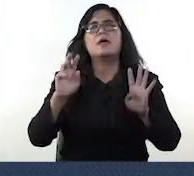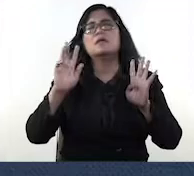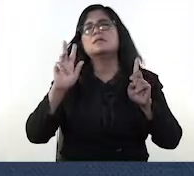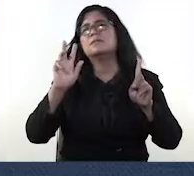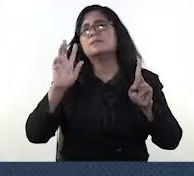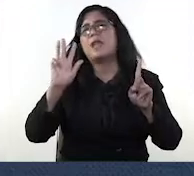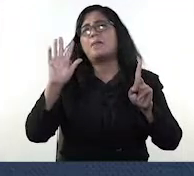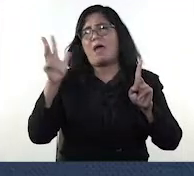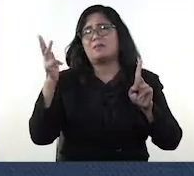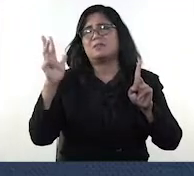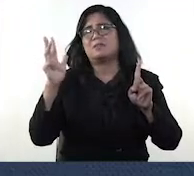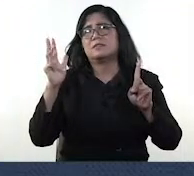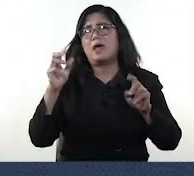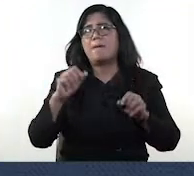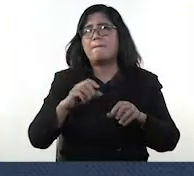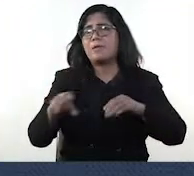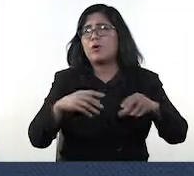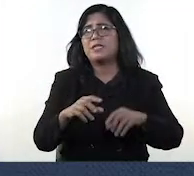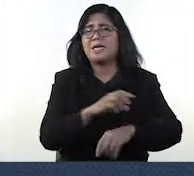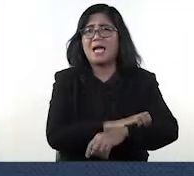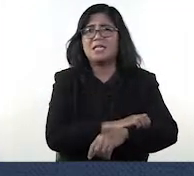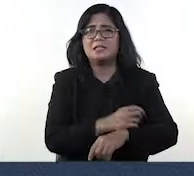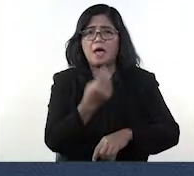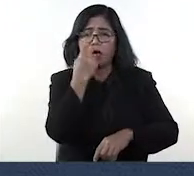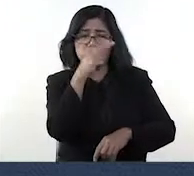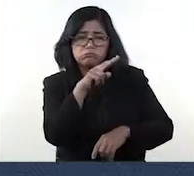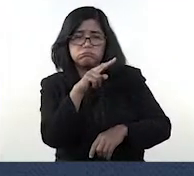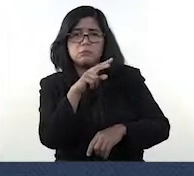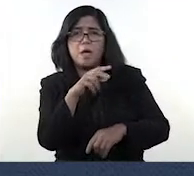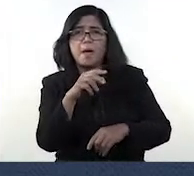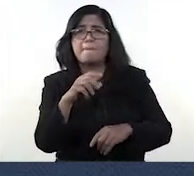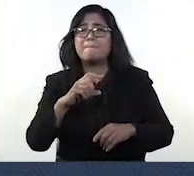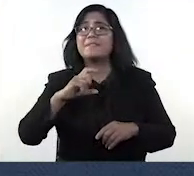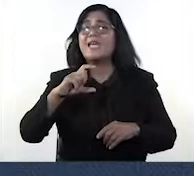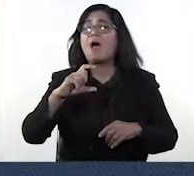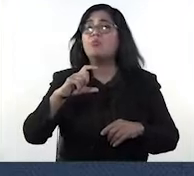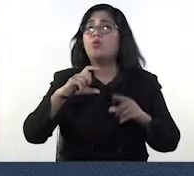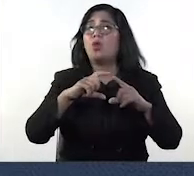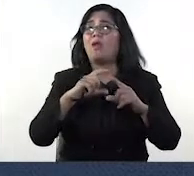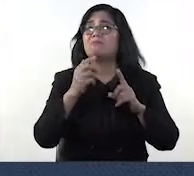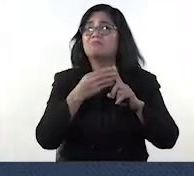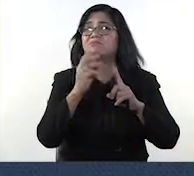perbuatan daging telah nyata hai percabulan kecemaran